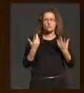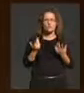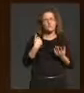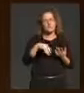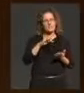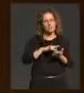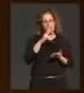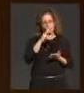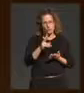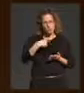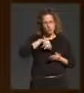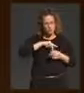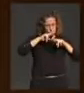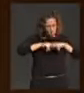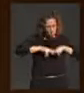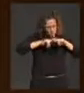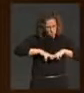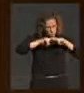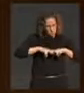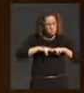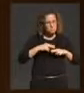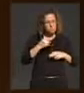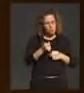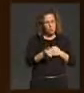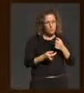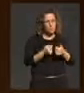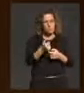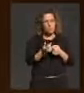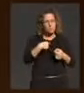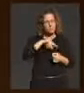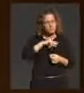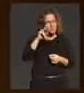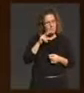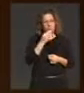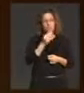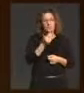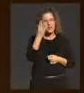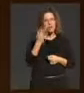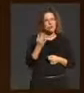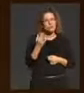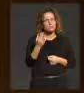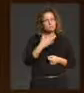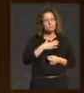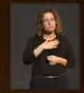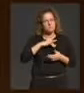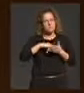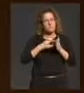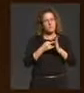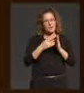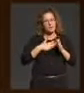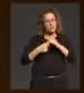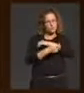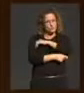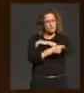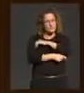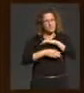ditugu klubeko egitasmo estrategikoa gauzatzeko. Eta bere baitan futbol oinarriko egitasmoa